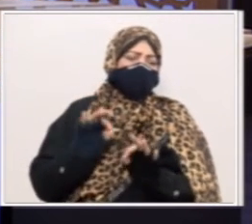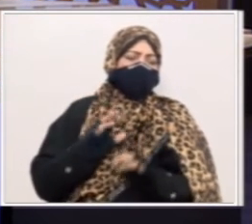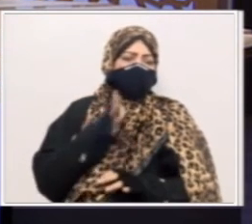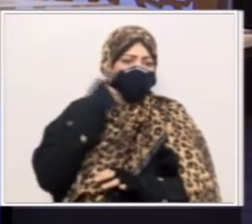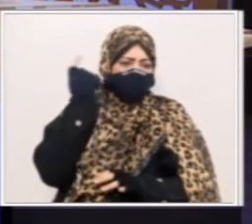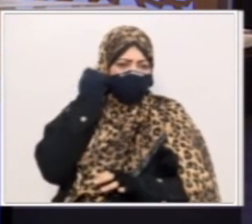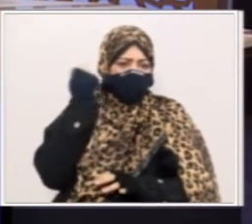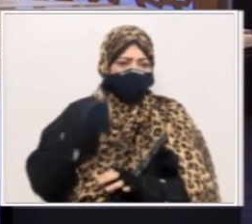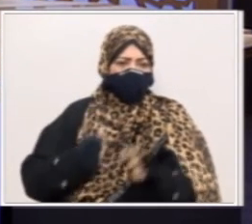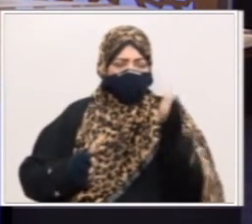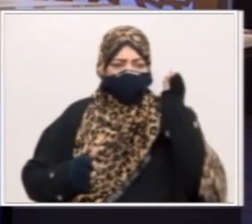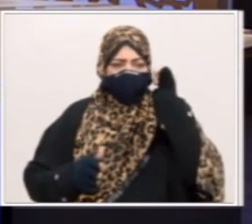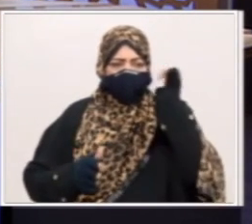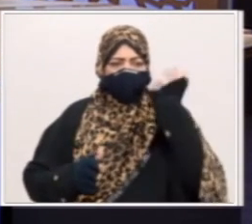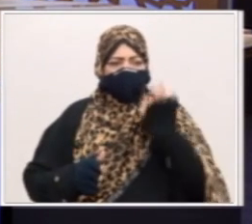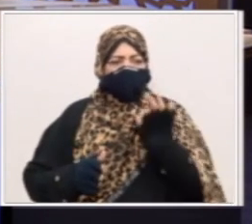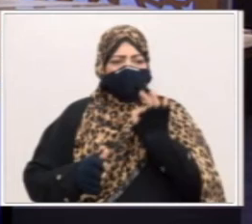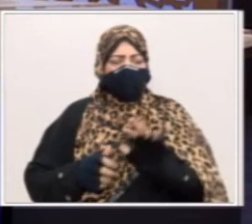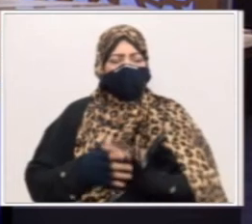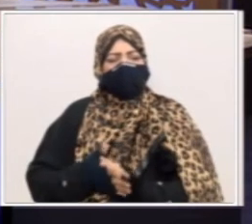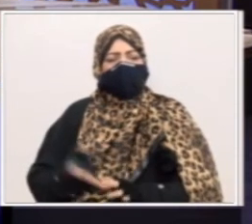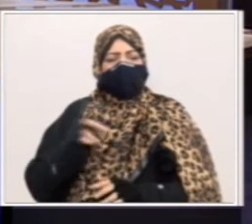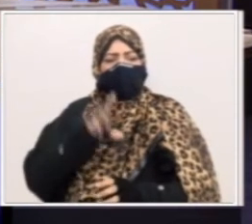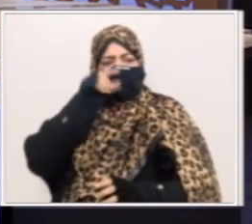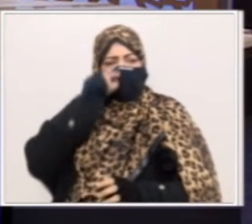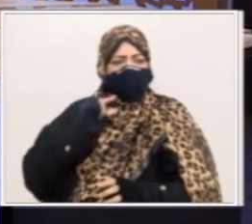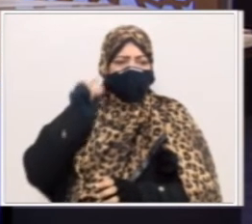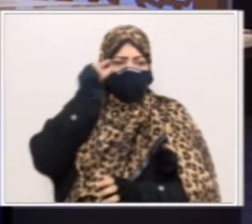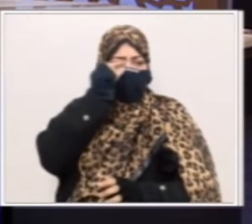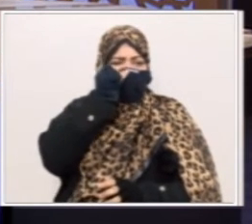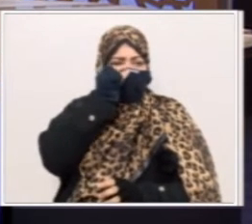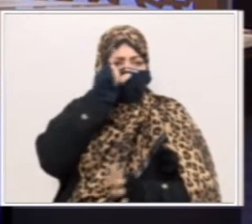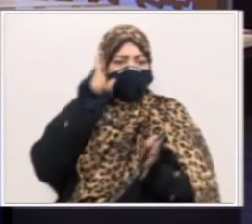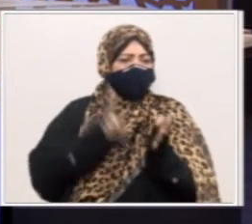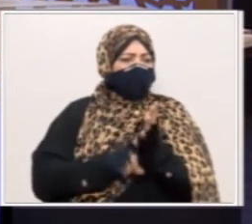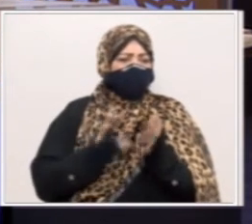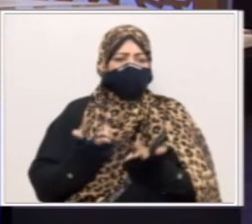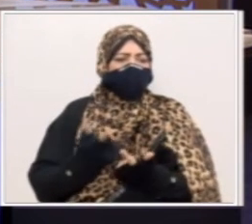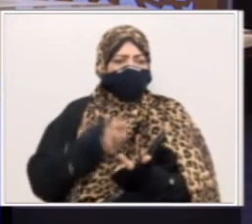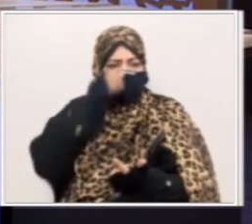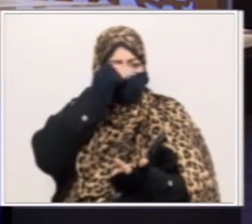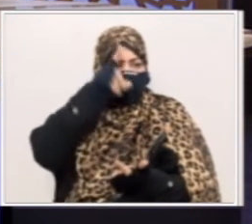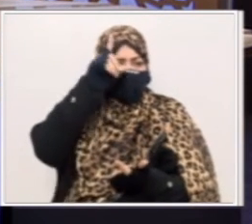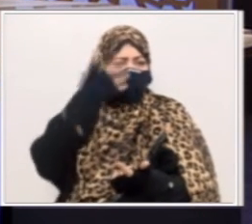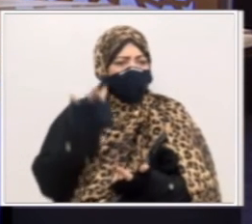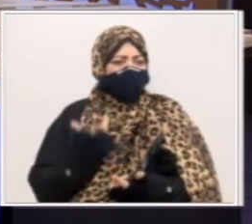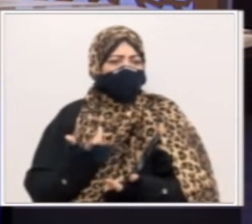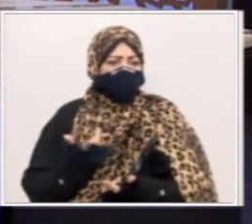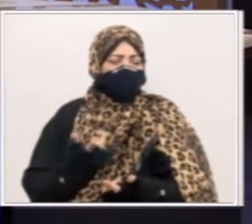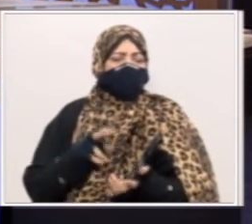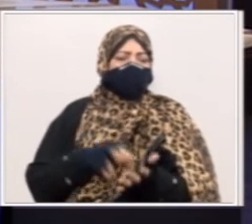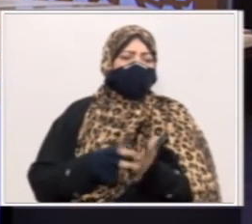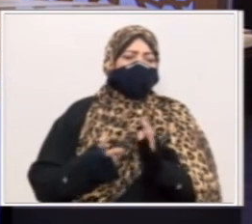انا اللي سيدتي يا شيخ روان، انا اللي سيدتي مش هو اللي سيدني. ما دام انت تركتيه لتقصيره